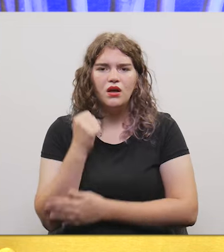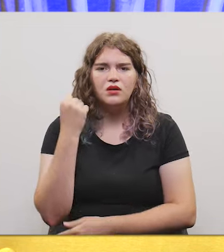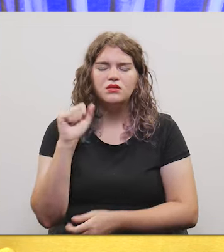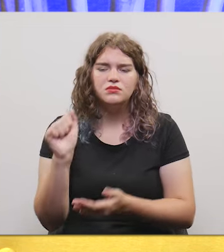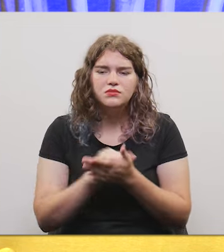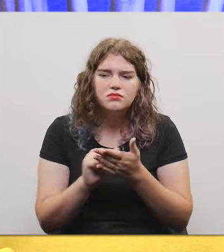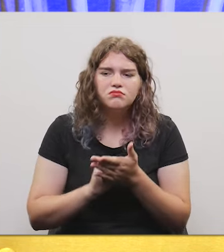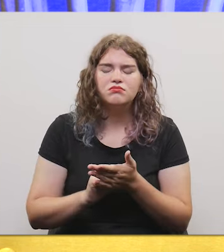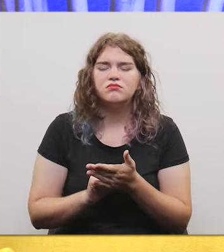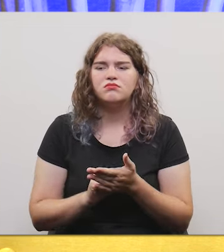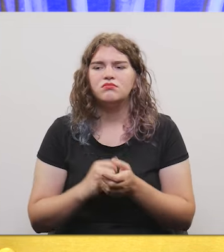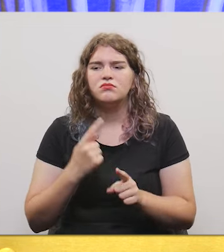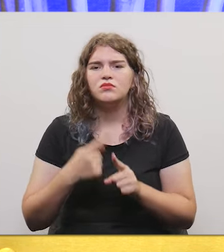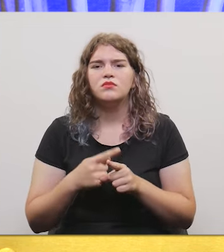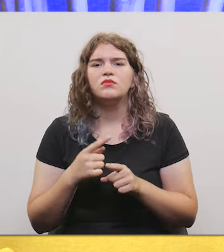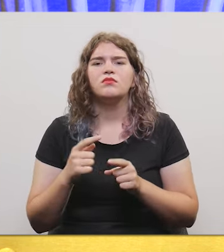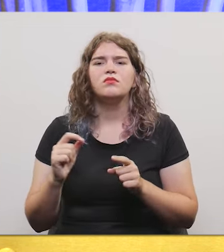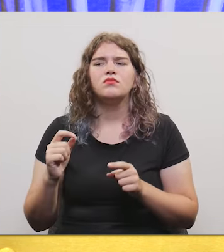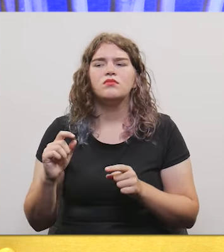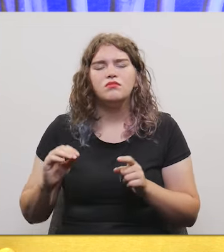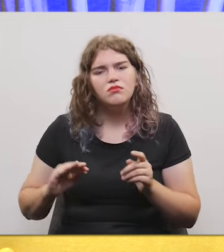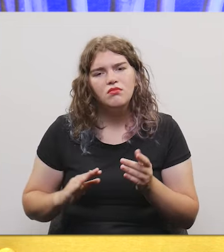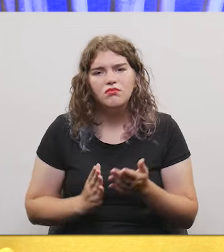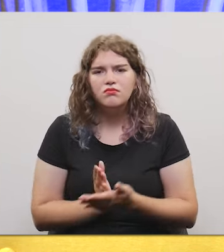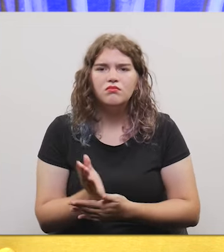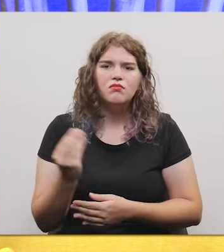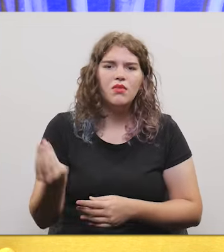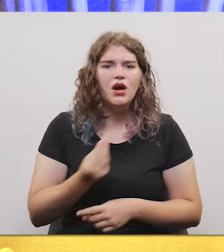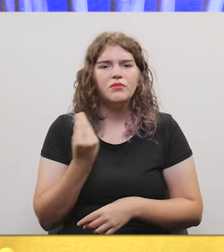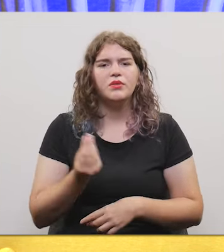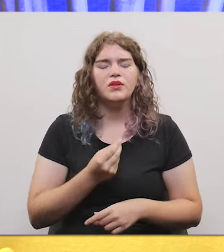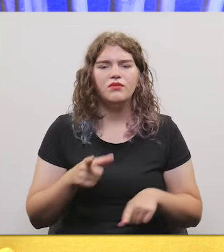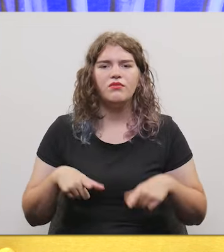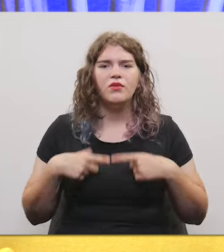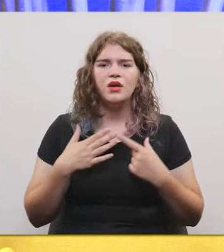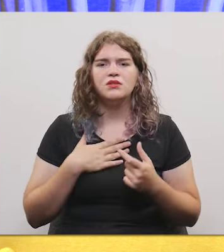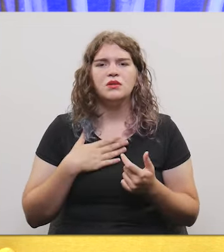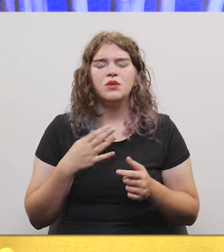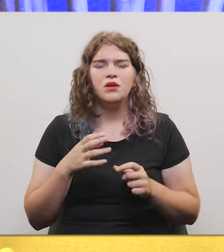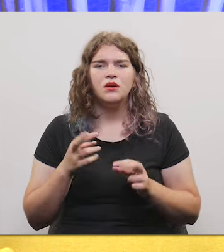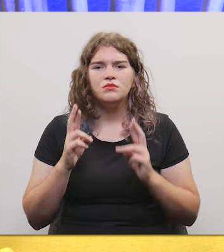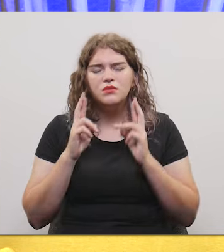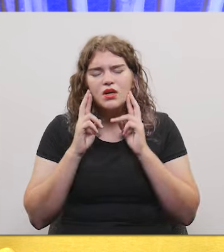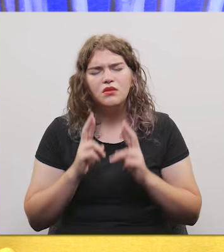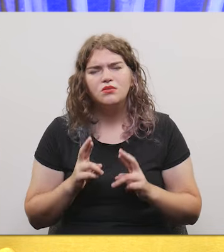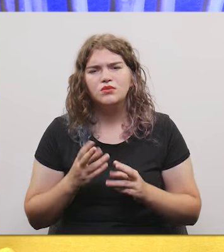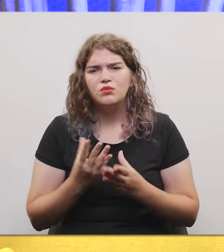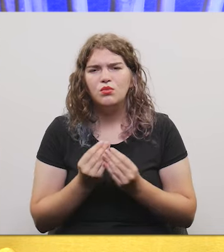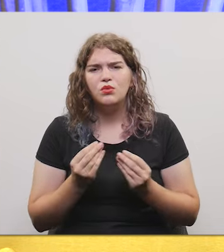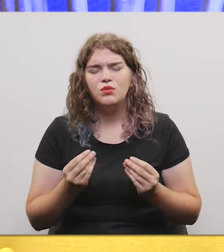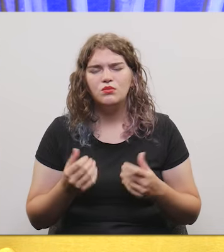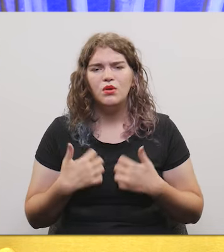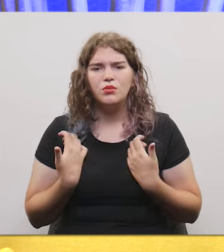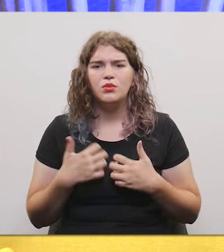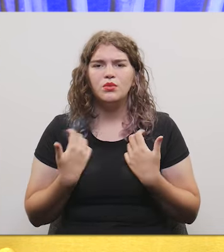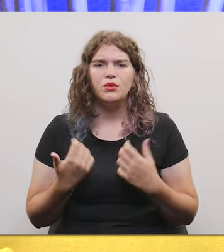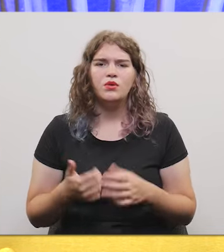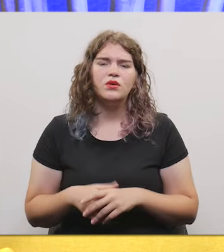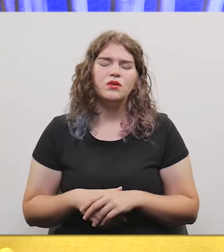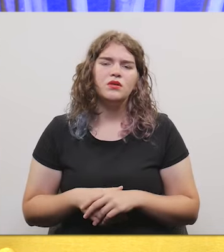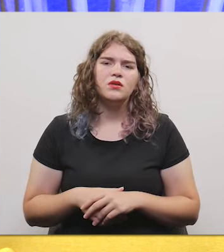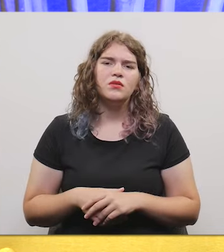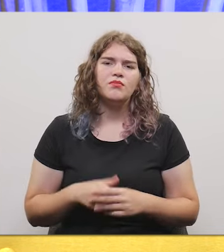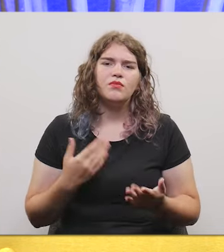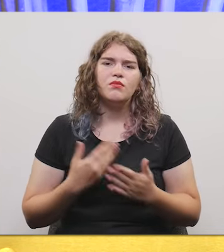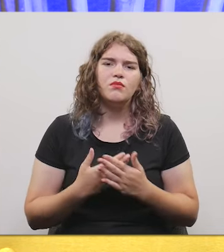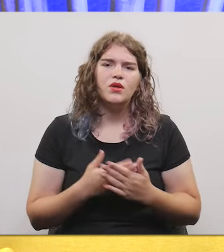Dumnezeu creștere, șlefuire, îndreptare de toate în viața mea și sunt recunoscătoare